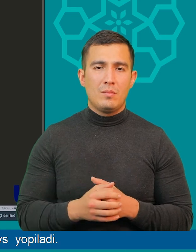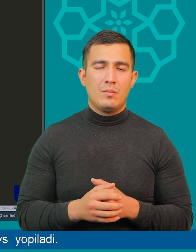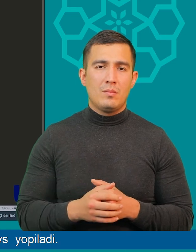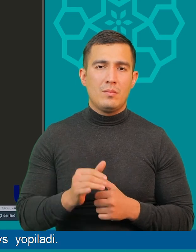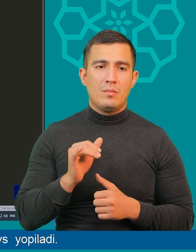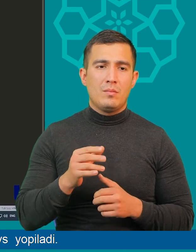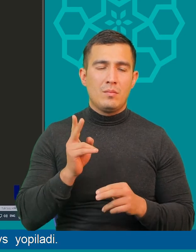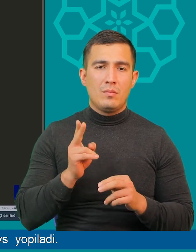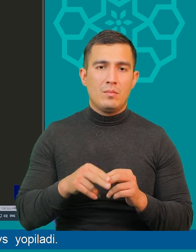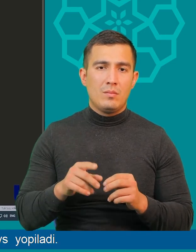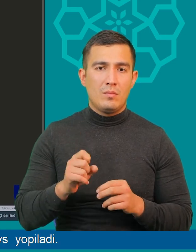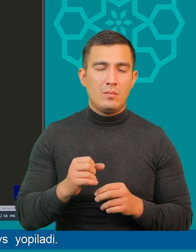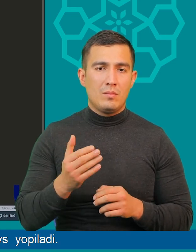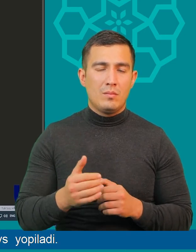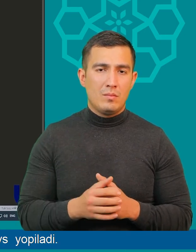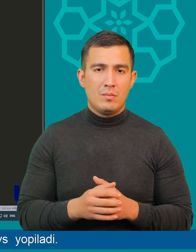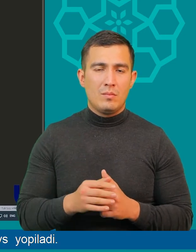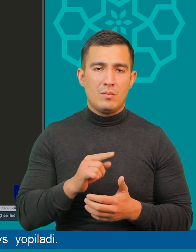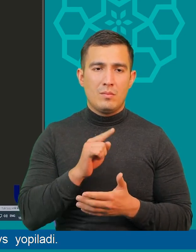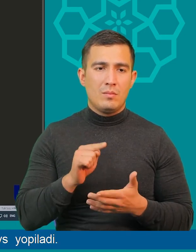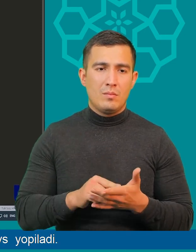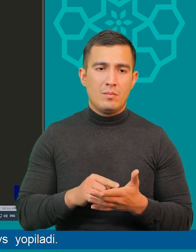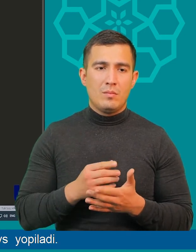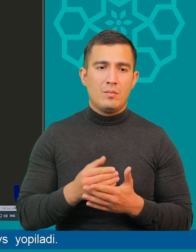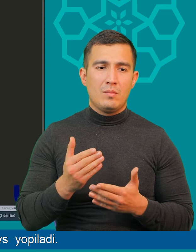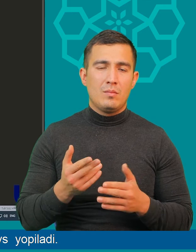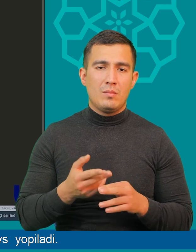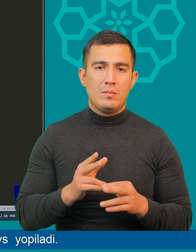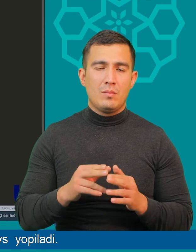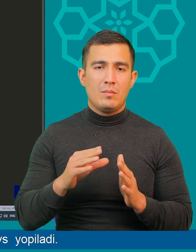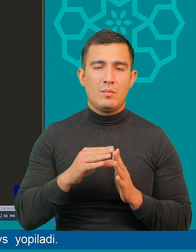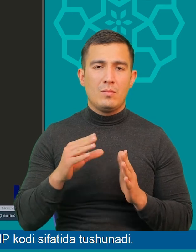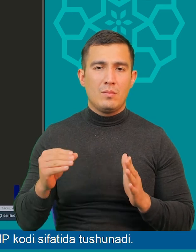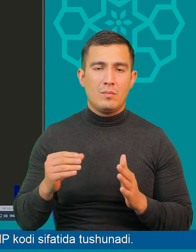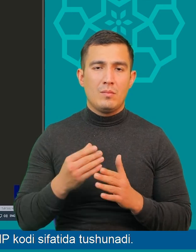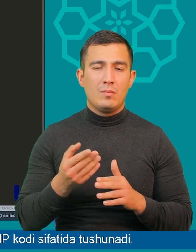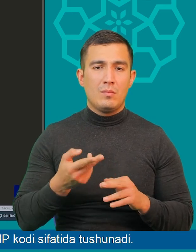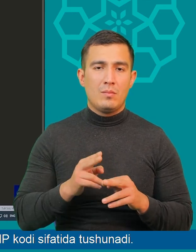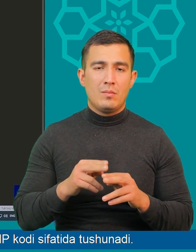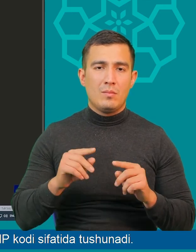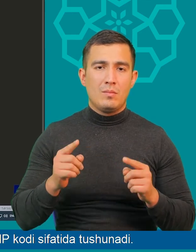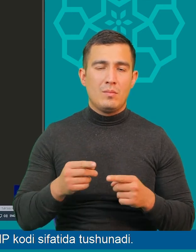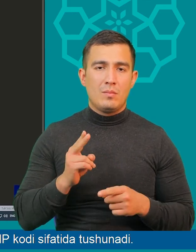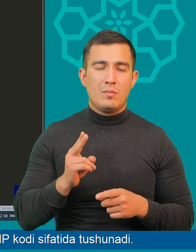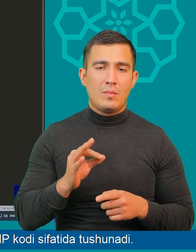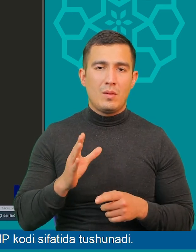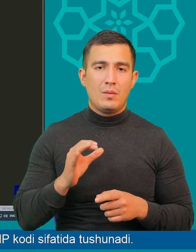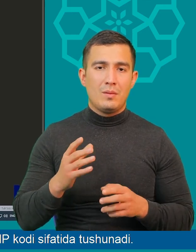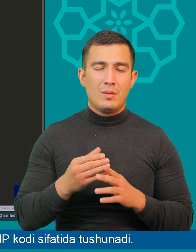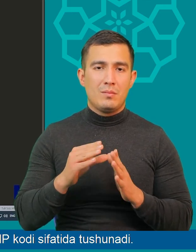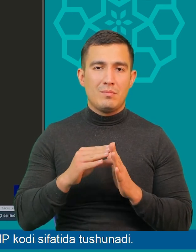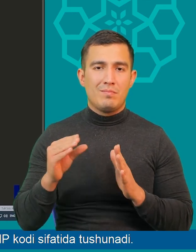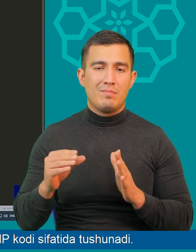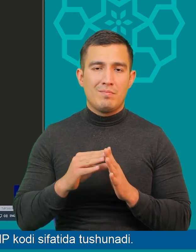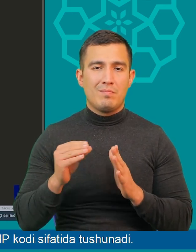Uni tugatish uchun esa so'roq belgisi va burchakli qovus yopiladi. Ushbu belgilar orasiga yozilgan